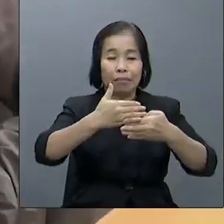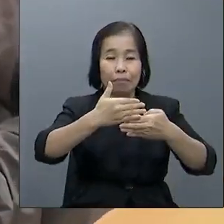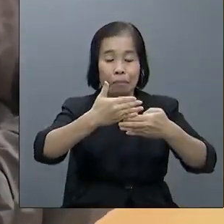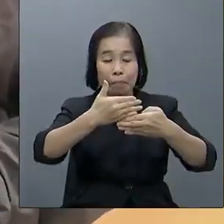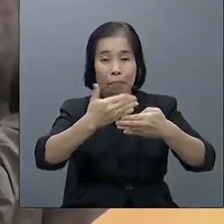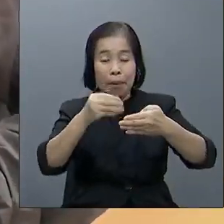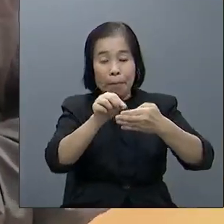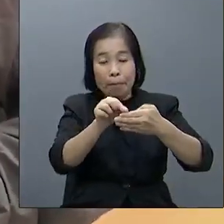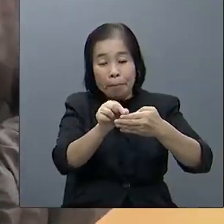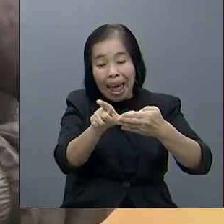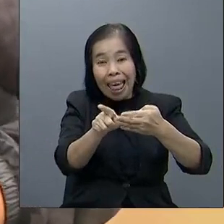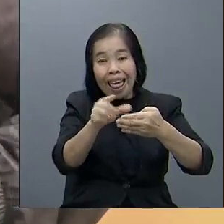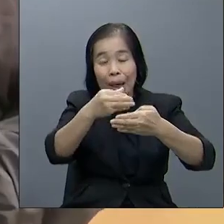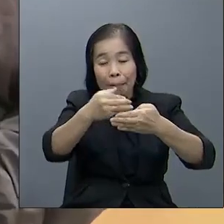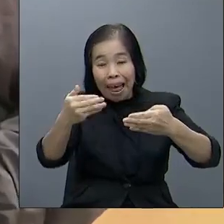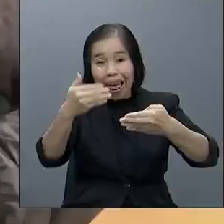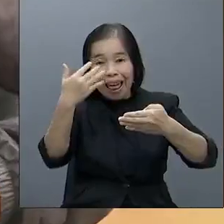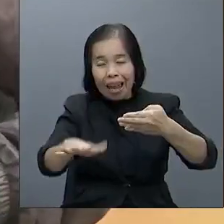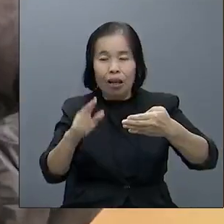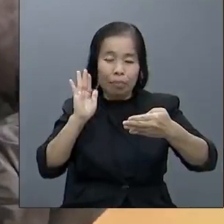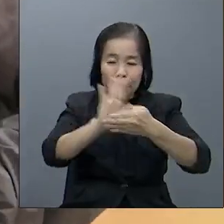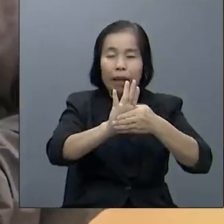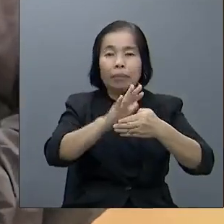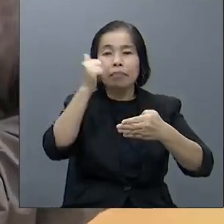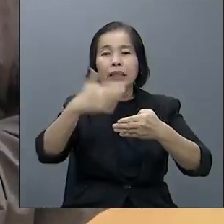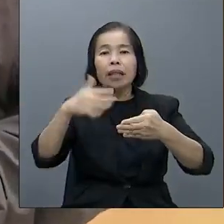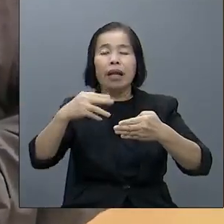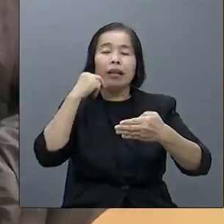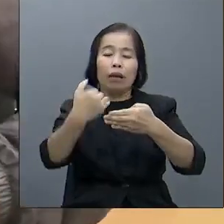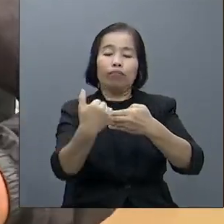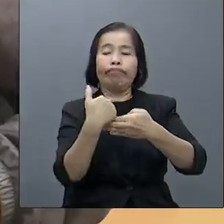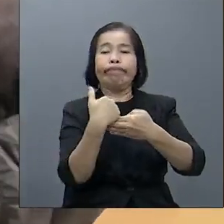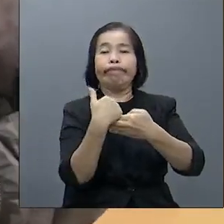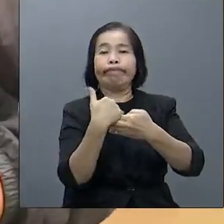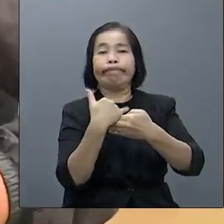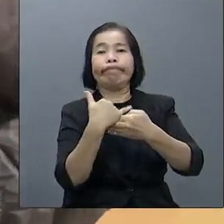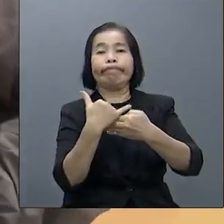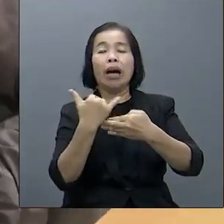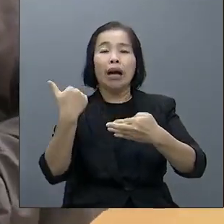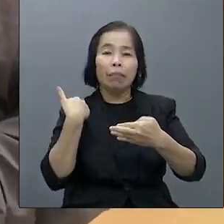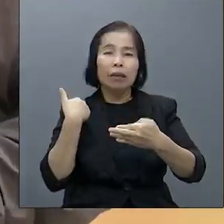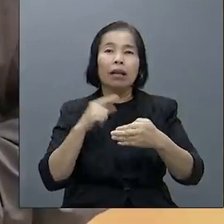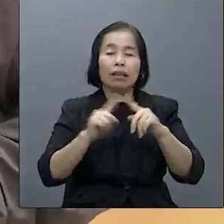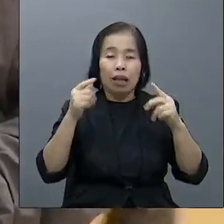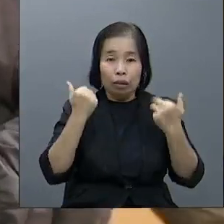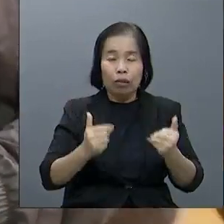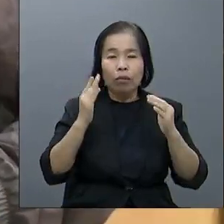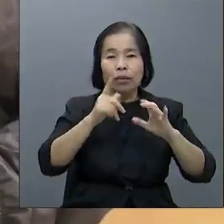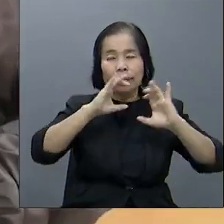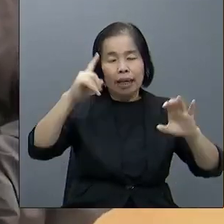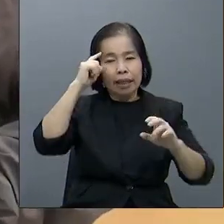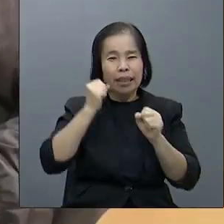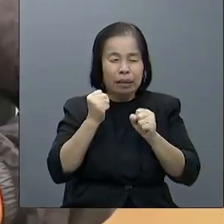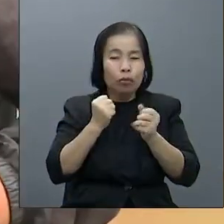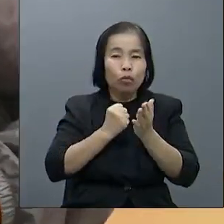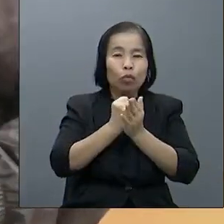กในพื้นที่จังหวัดสุโขทัยได้นะครับทำให้น้ำยังคงไหลทะลักเข้าพื้นที่จึงหน่วยงานที่เกี่ยวข้องจึงระดมกำลังเร่งช่วยเห